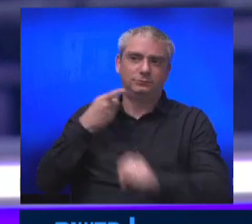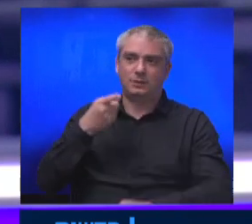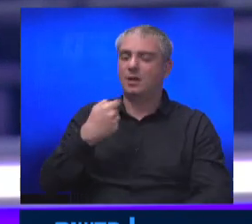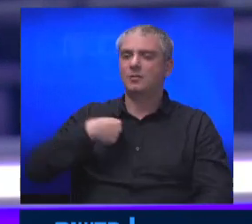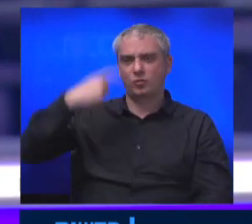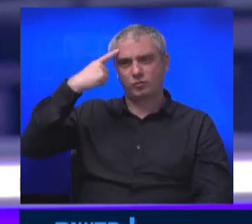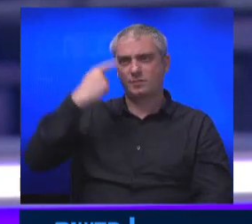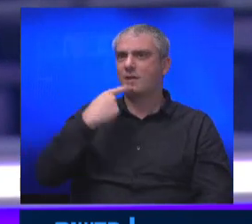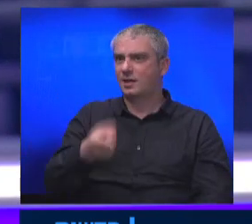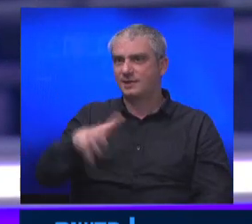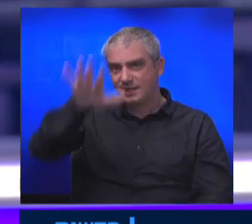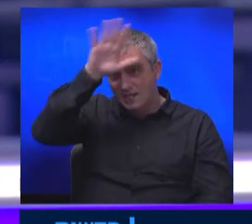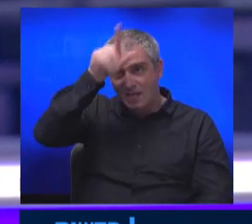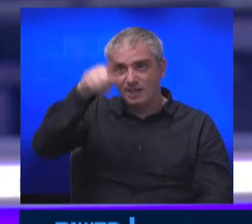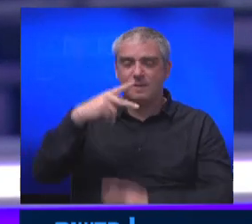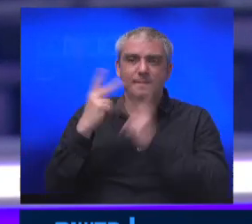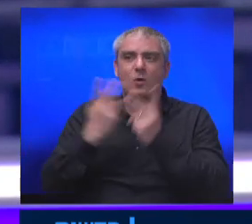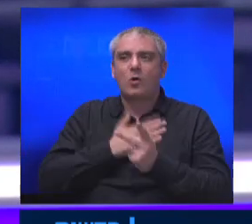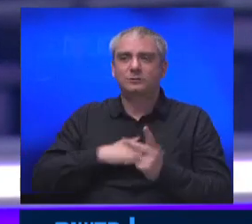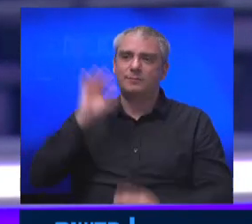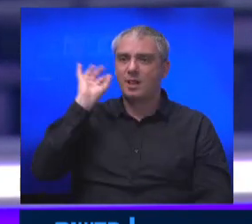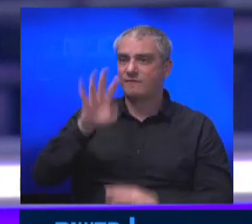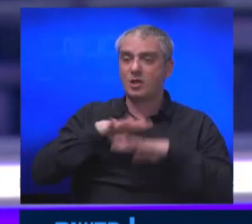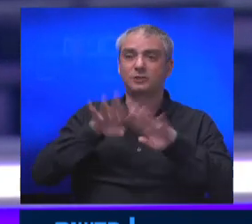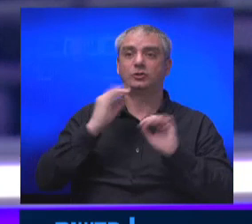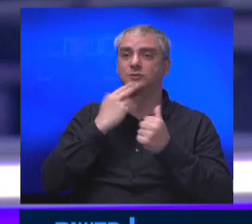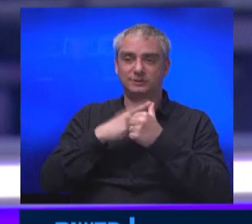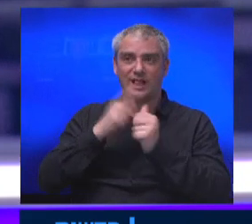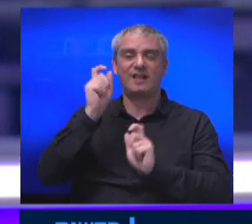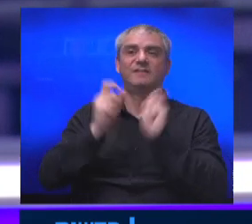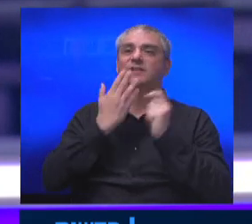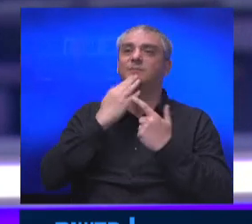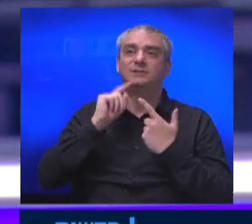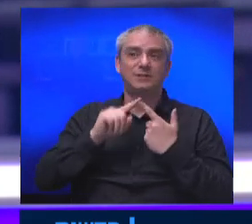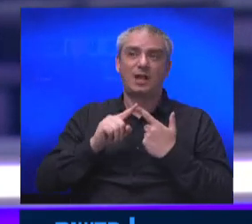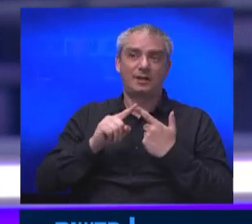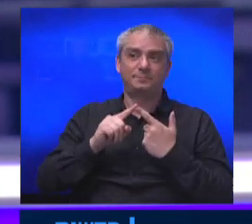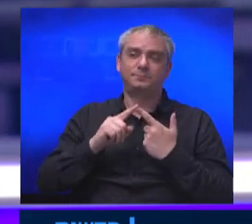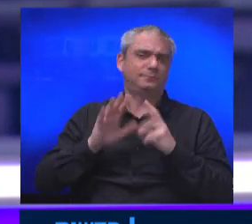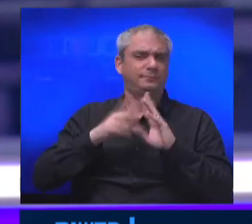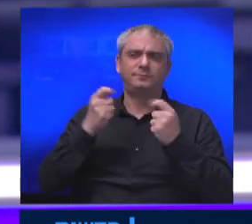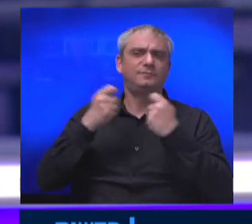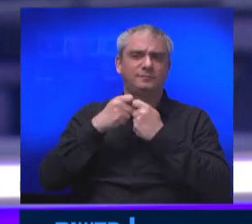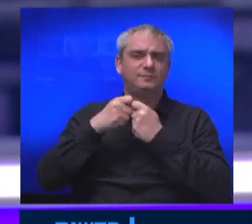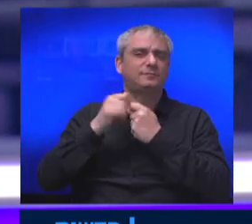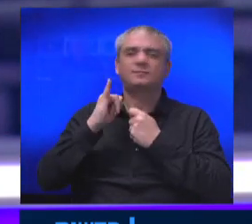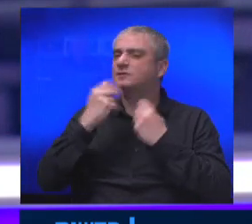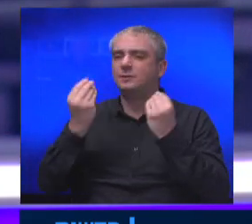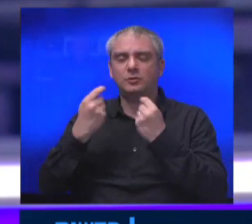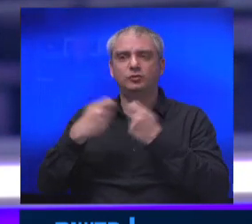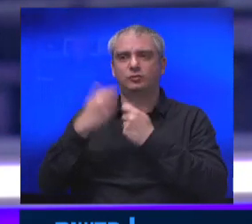שהאיראנים מחפשים לפגוע בתשתיות ישראליות או באזרחים ישראלים, ובכלל בכל מה שקשור באיזשהו אופן למדינת